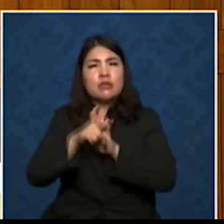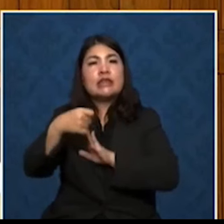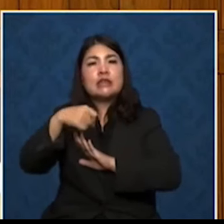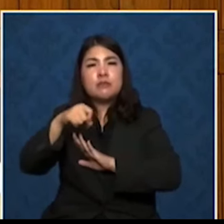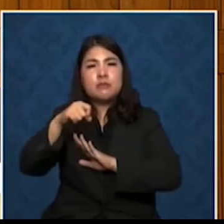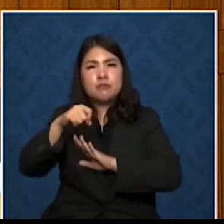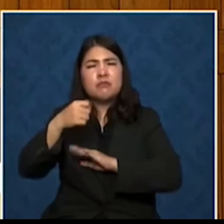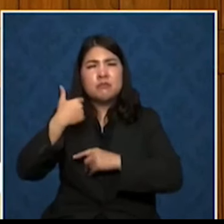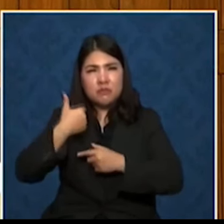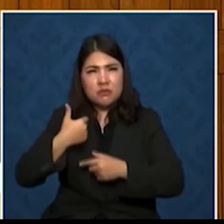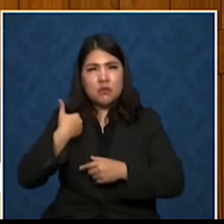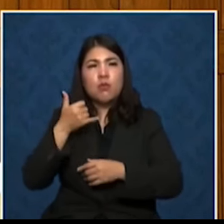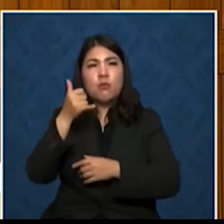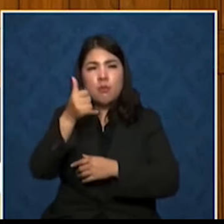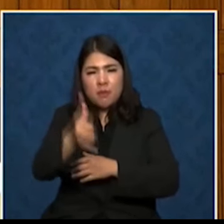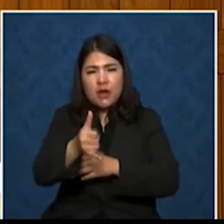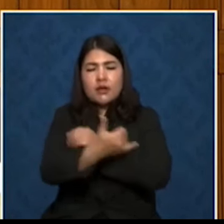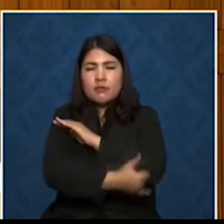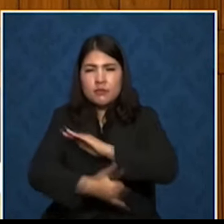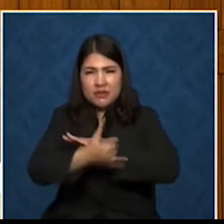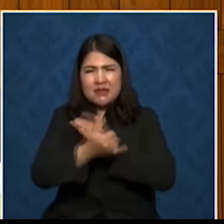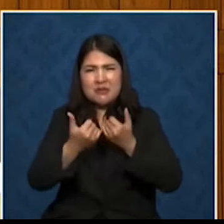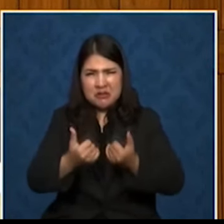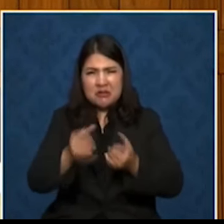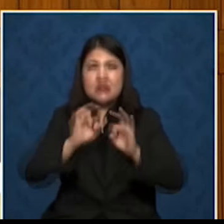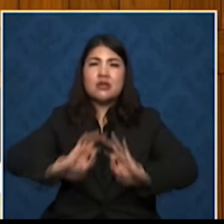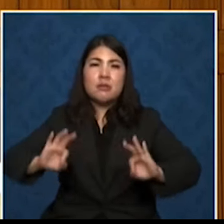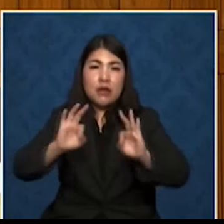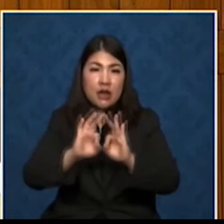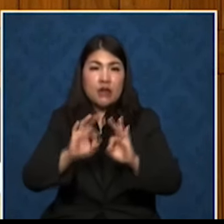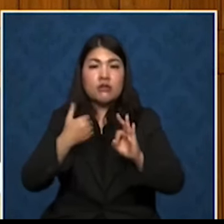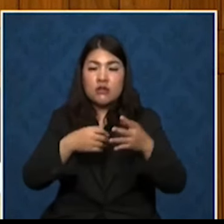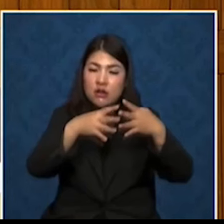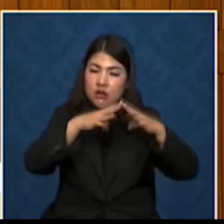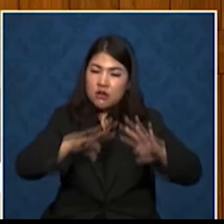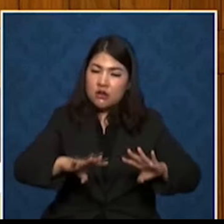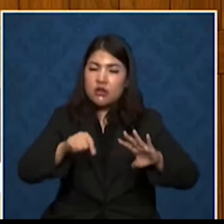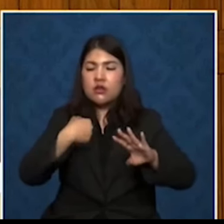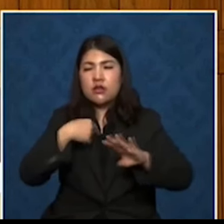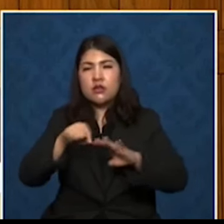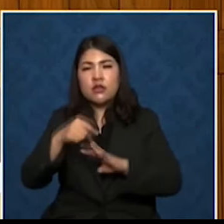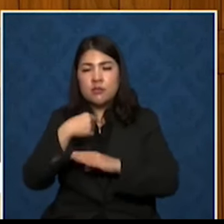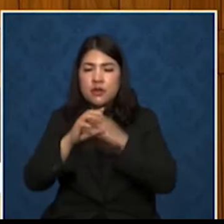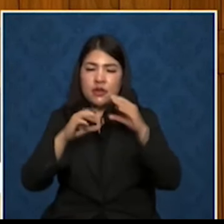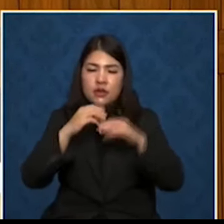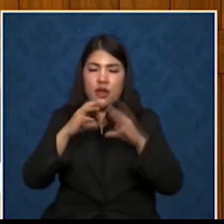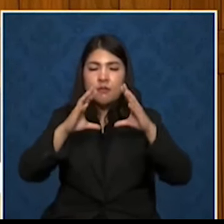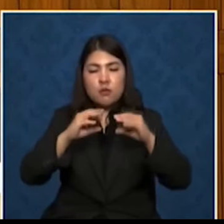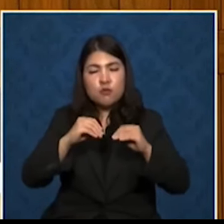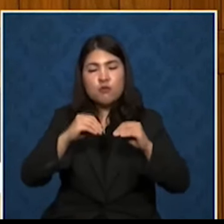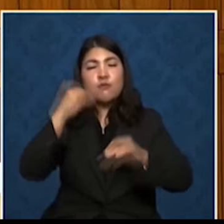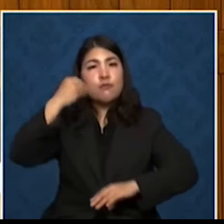ึกเป็นเรื่องที่เราคามตองไปเป็เรของอาเชีน Lords เปนเรขประจำที่ทมกประชมประจำกอยู่แล้ว